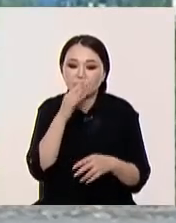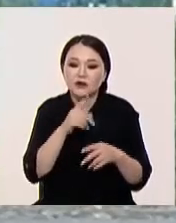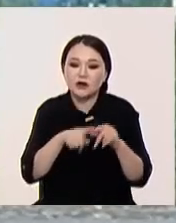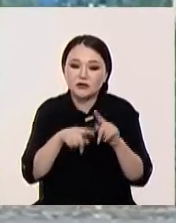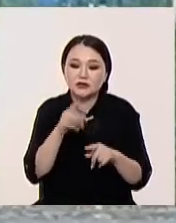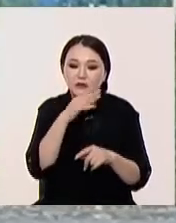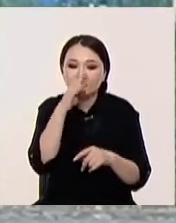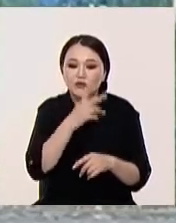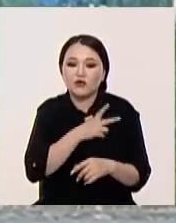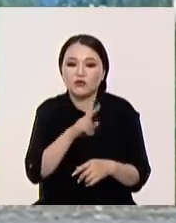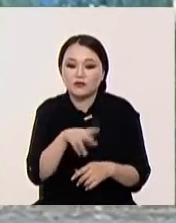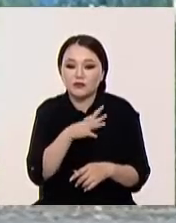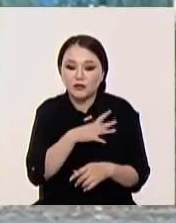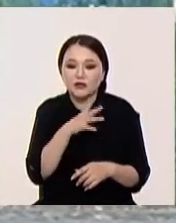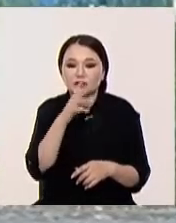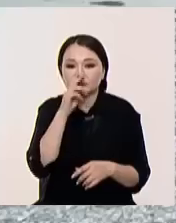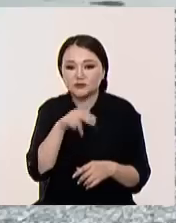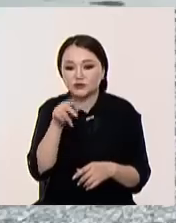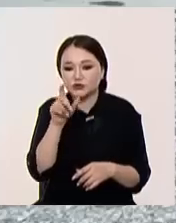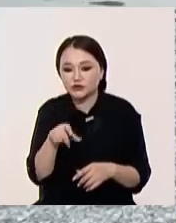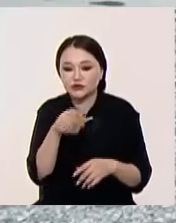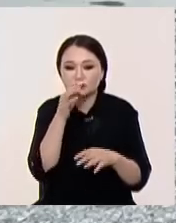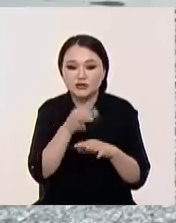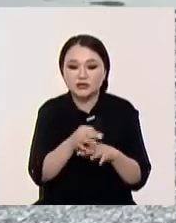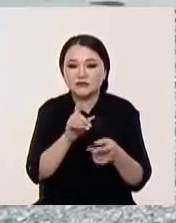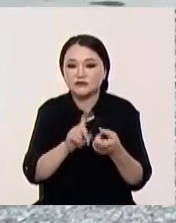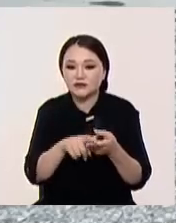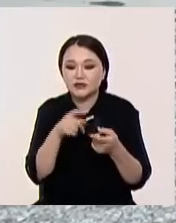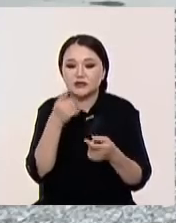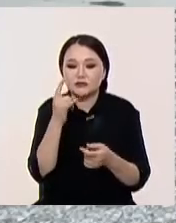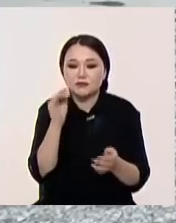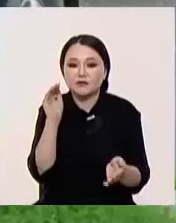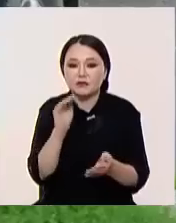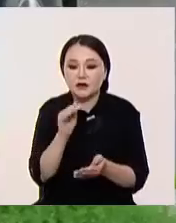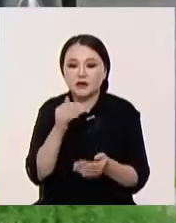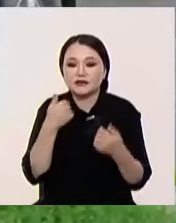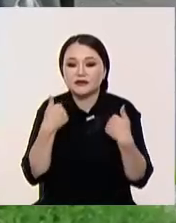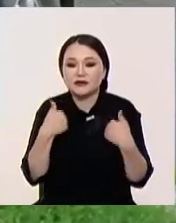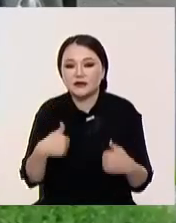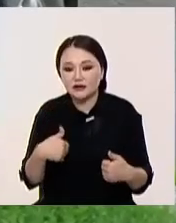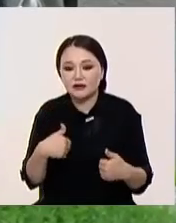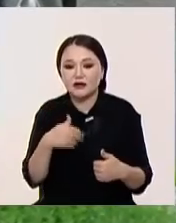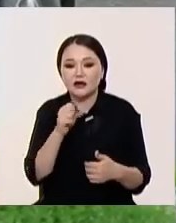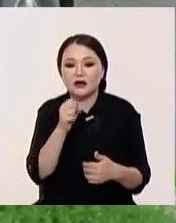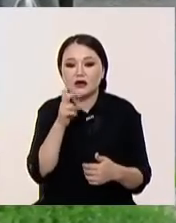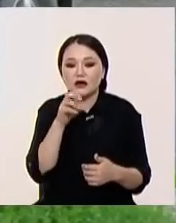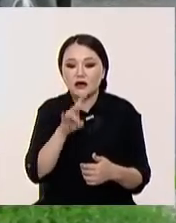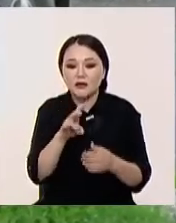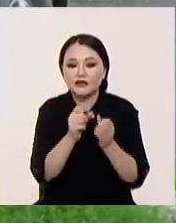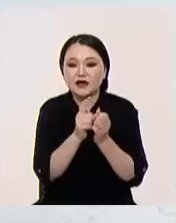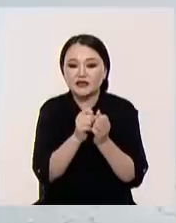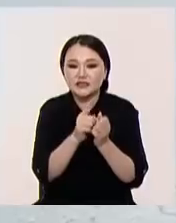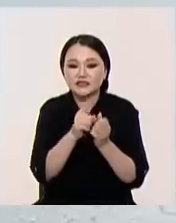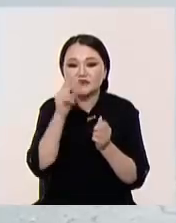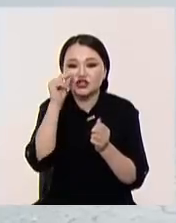кайтыс болгон экен. Ал күдүккө алынган азамат берген акпарат боюнча кичинекей кыз баланын мүрдөсү акпан айынын 11-нен,